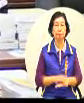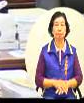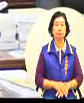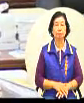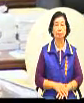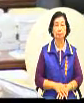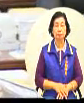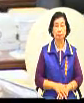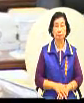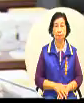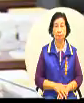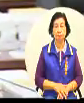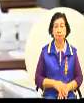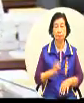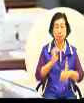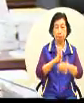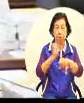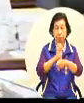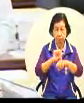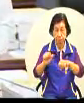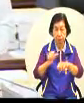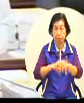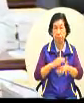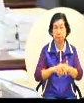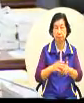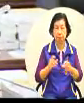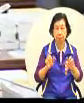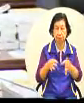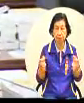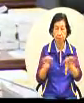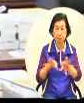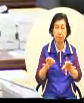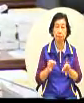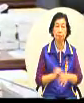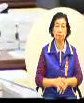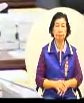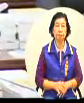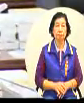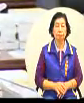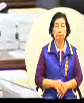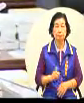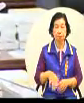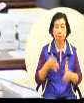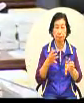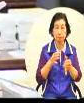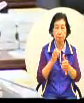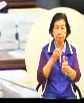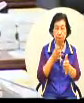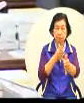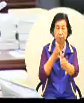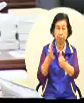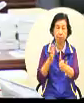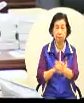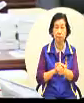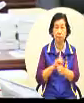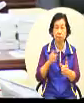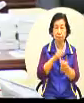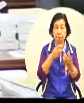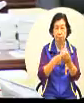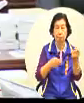因为是45分钟，时间非常的短，我要咨询的议题大概有